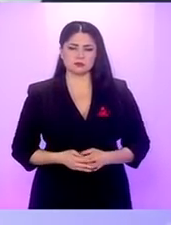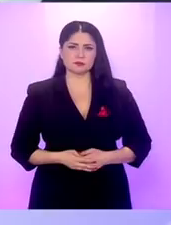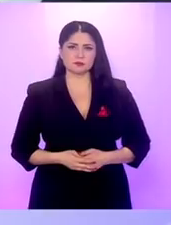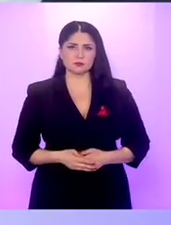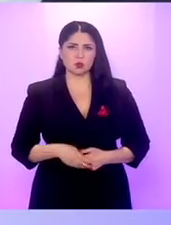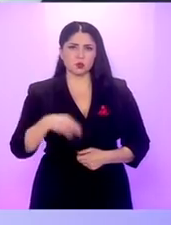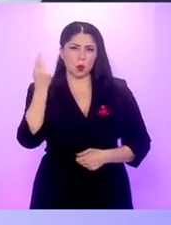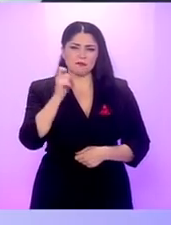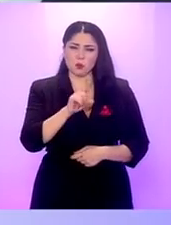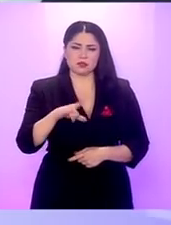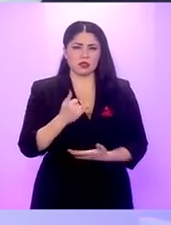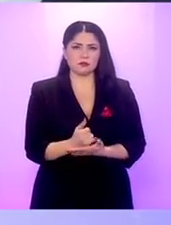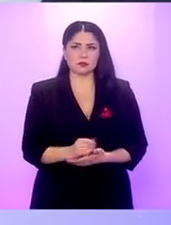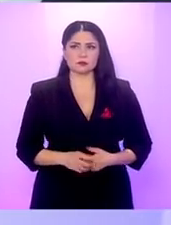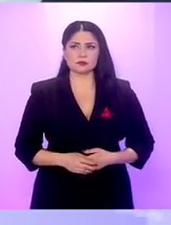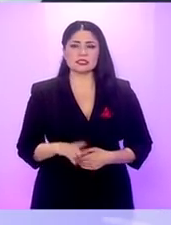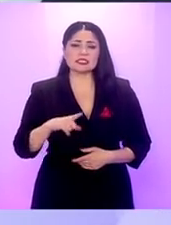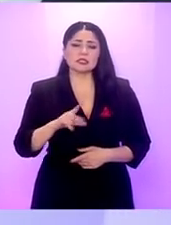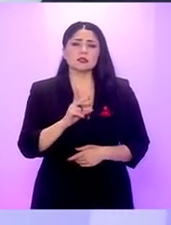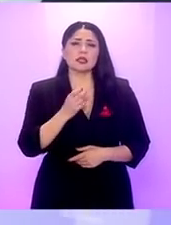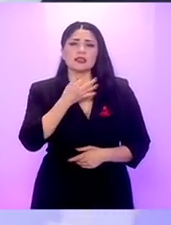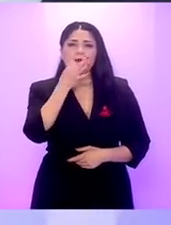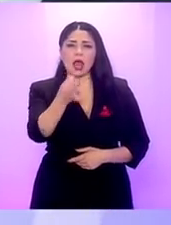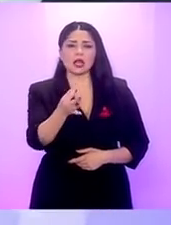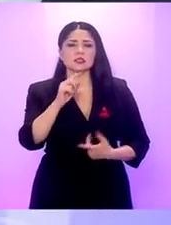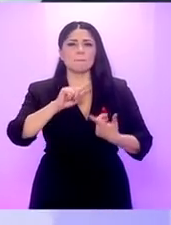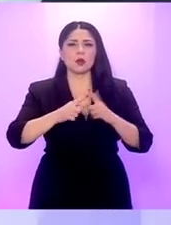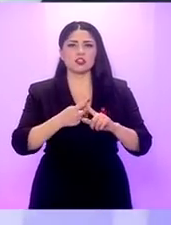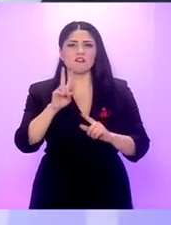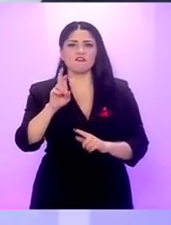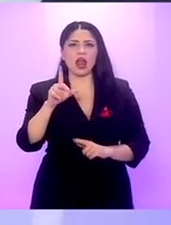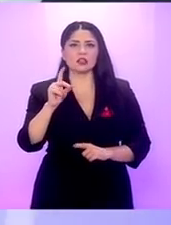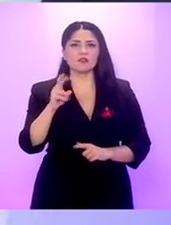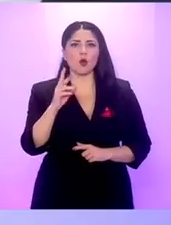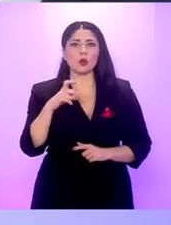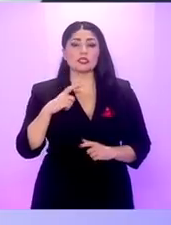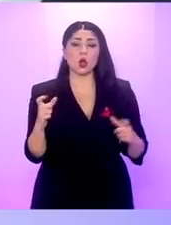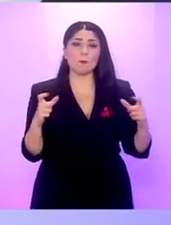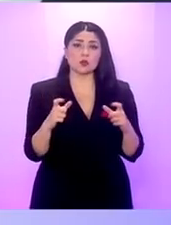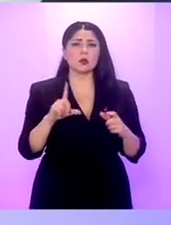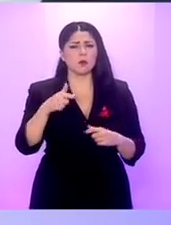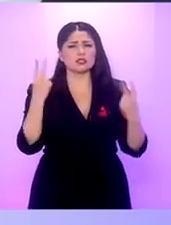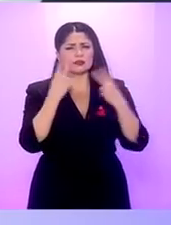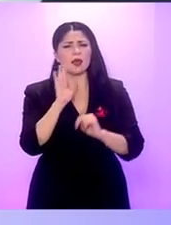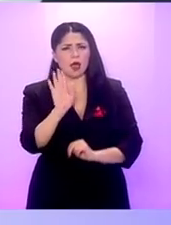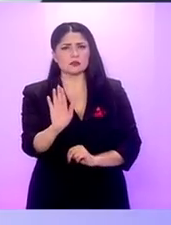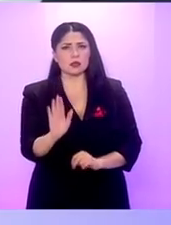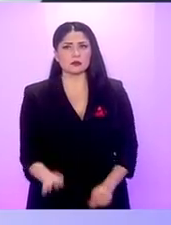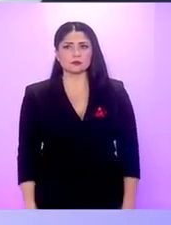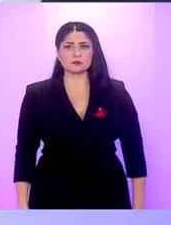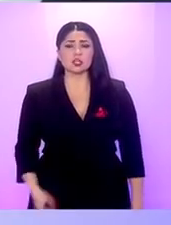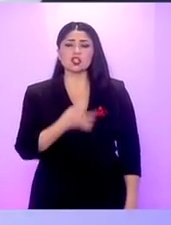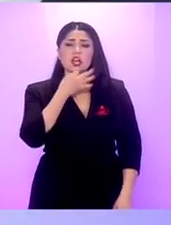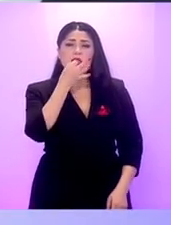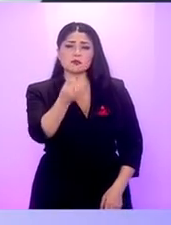Dar, repet, sunt declarații politice. Vlad Voiculescu este în opoziție. Și pot să înțeleg acest lucru. Își